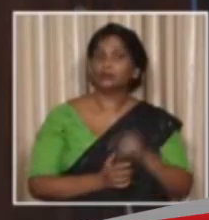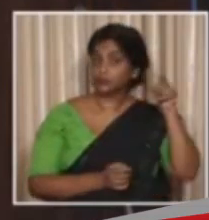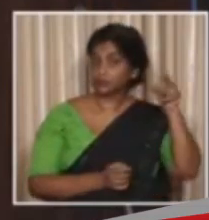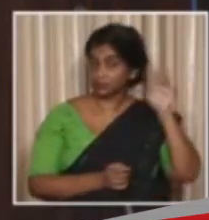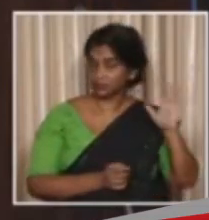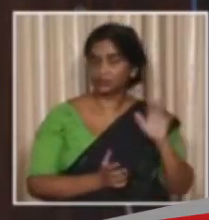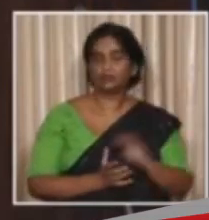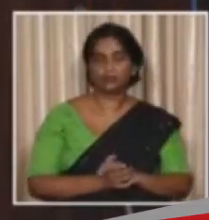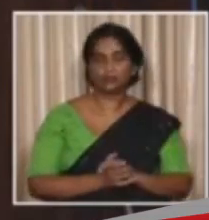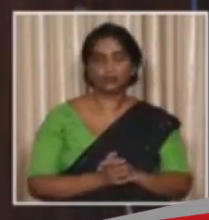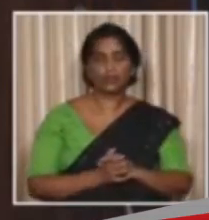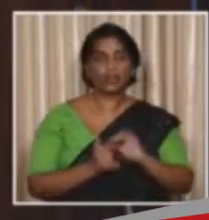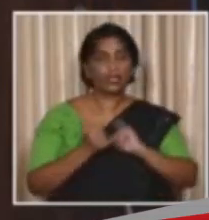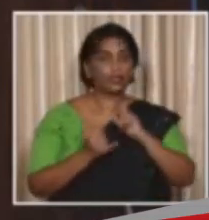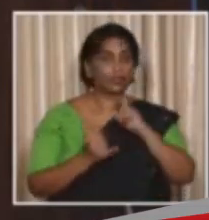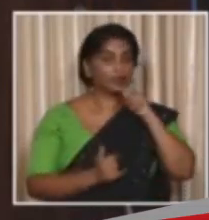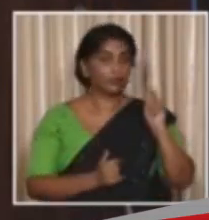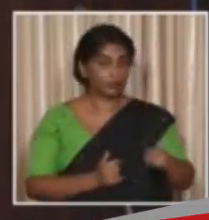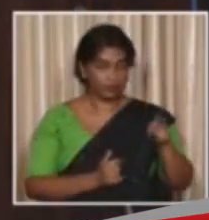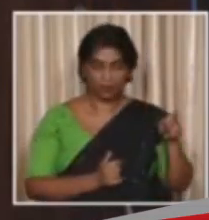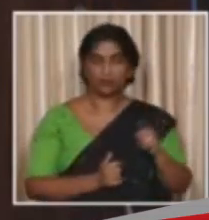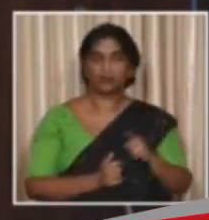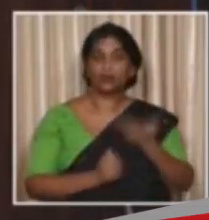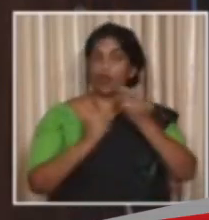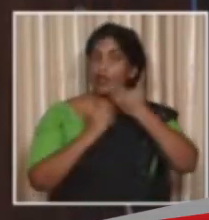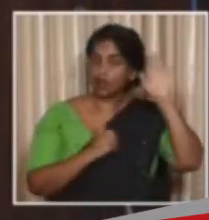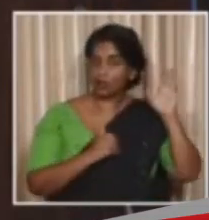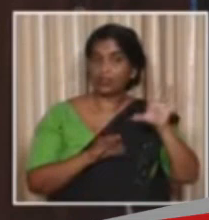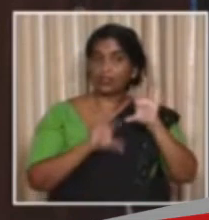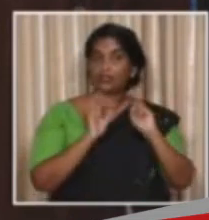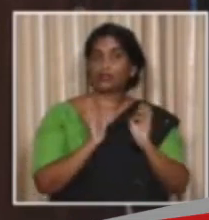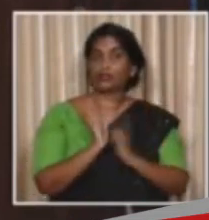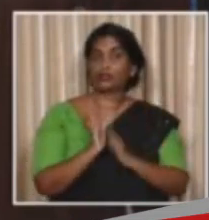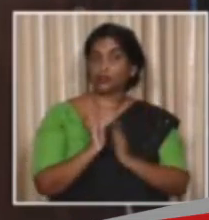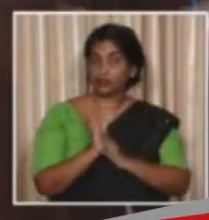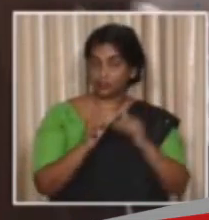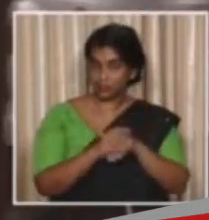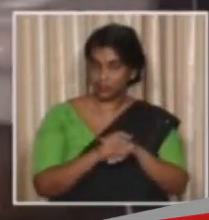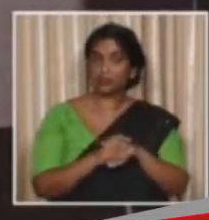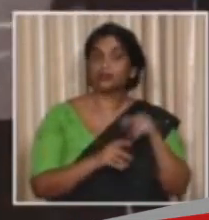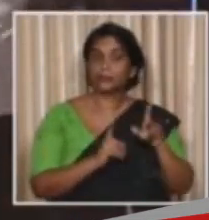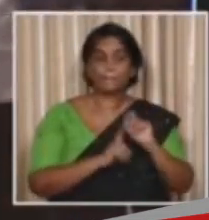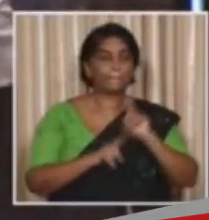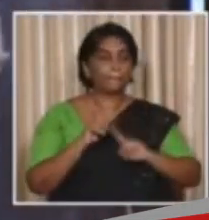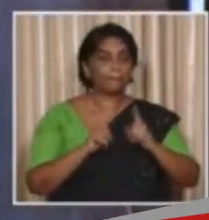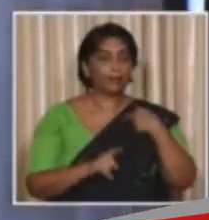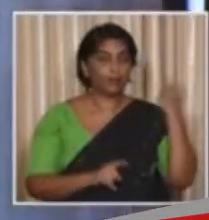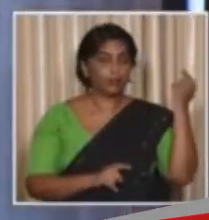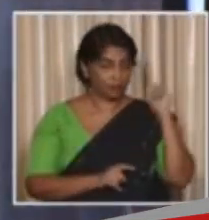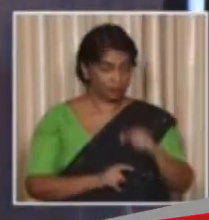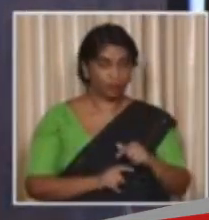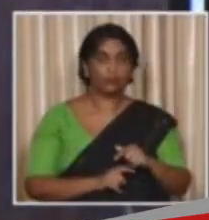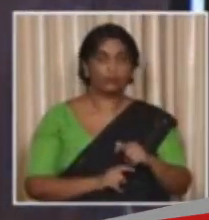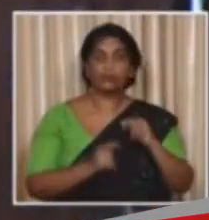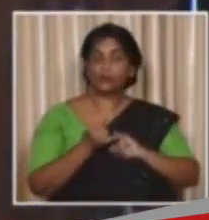එතුමා තමයි සිරාණි බණ්ඩානායක මැතිණිය ඔය එළවන්න තේරින් කාරක සභාව තිබ්බම මේ පාර්ලිමේන්තුවට